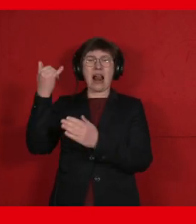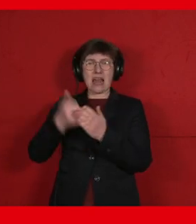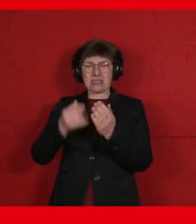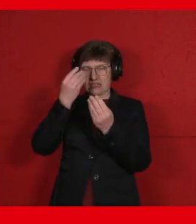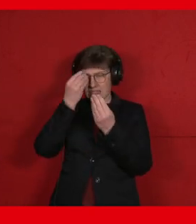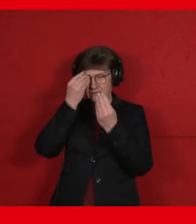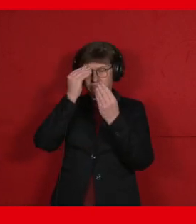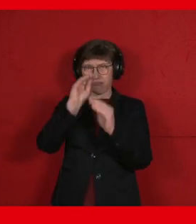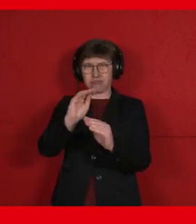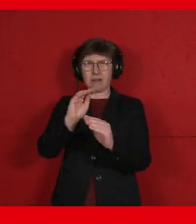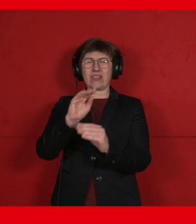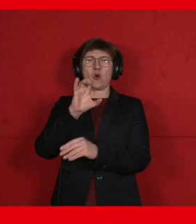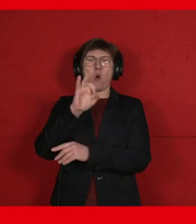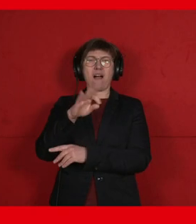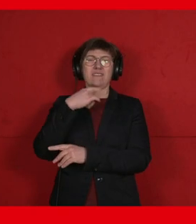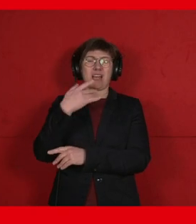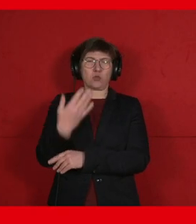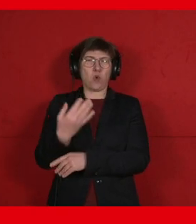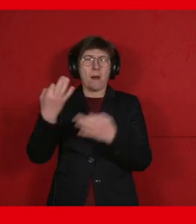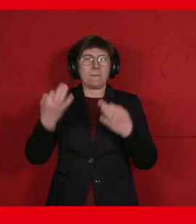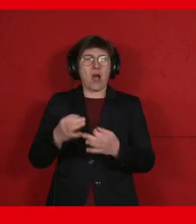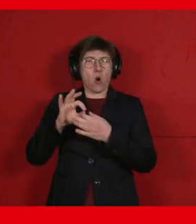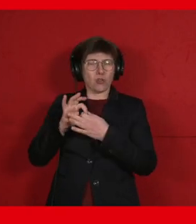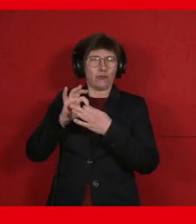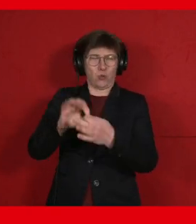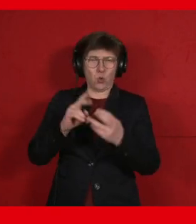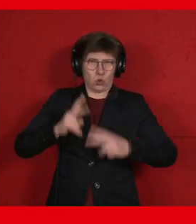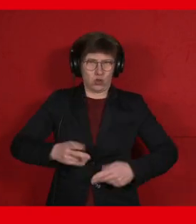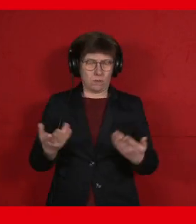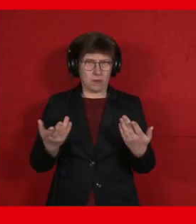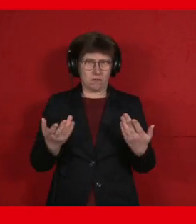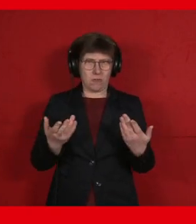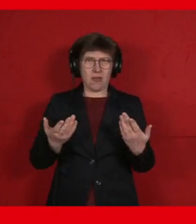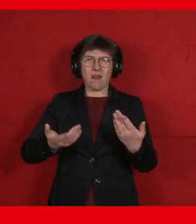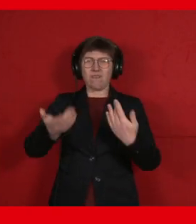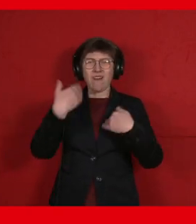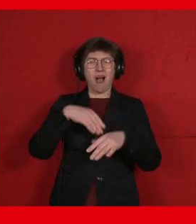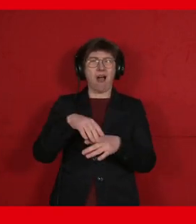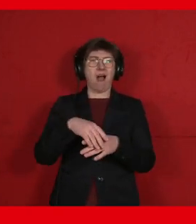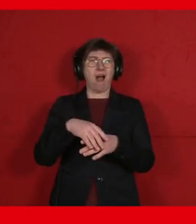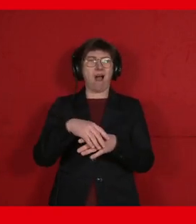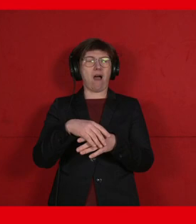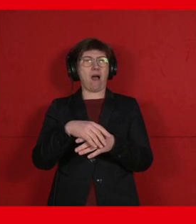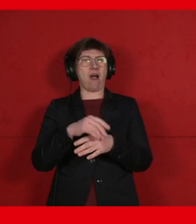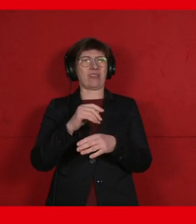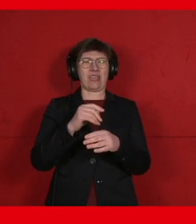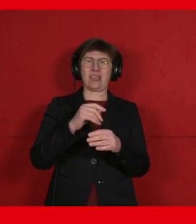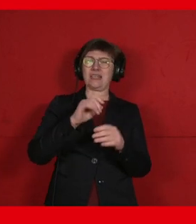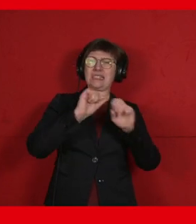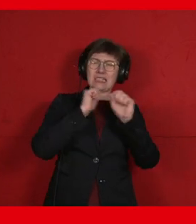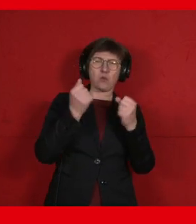sagen, Olaf hat gesagt, es braucht dann auch Führung. Und es gab mal den schönen